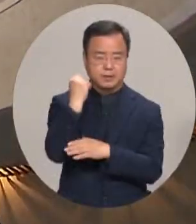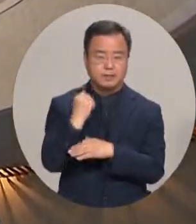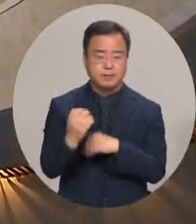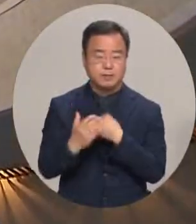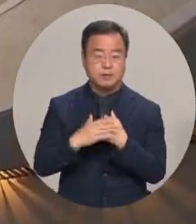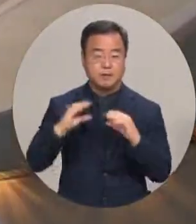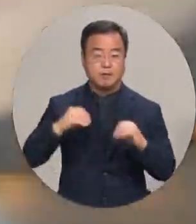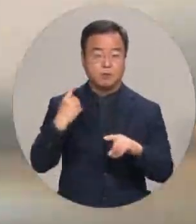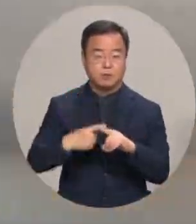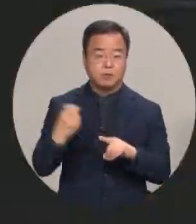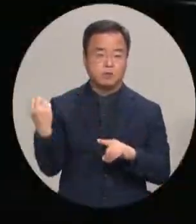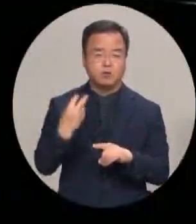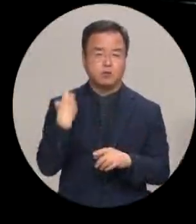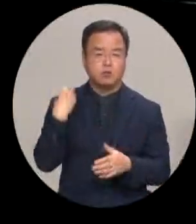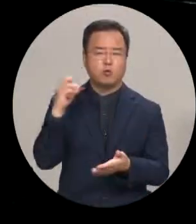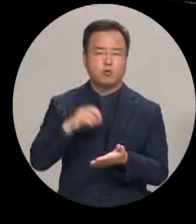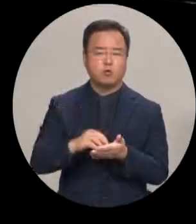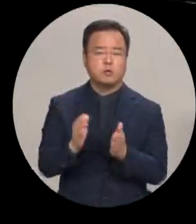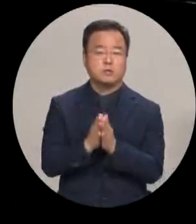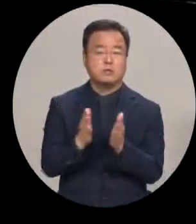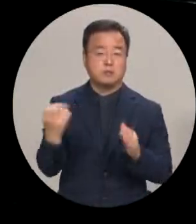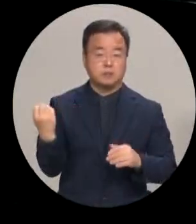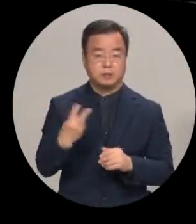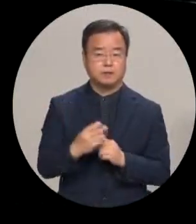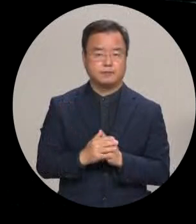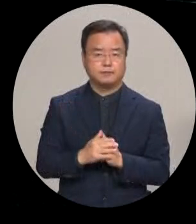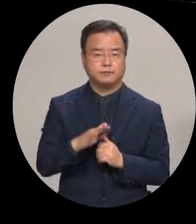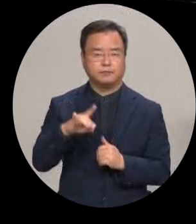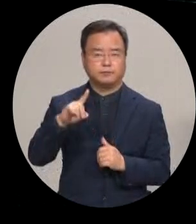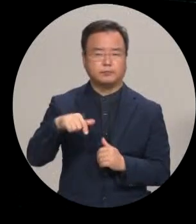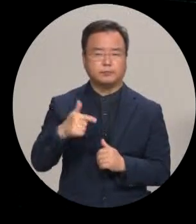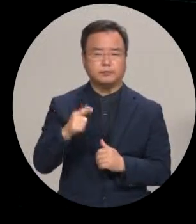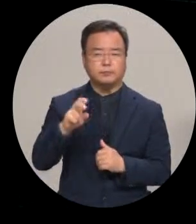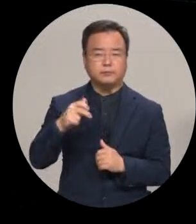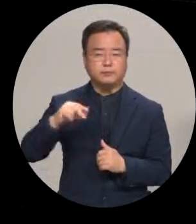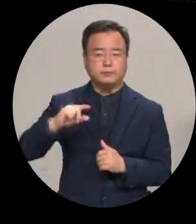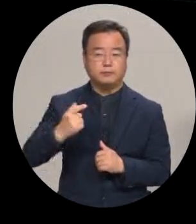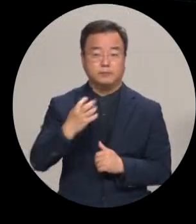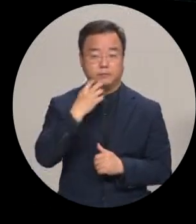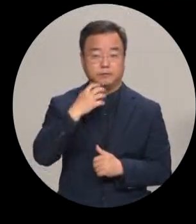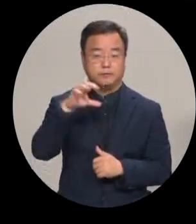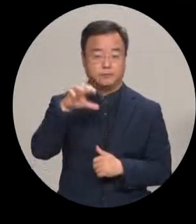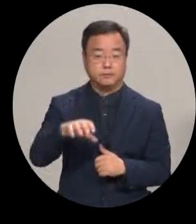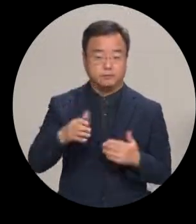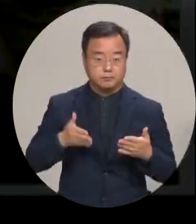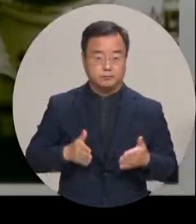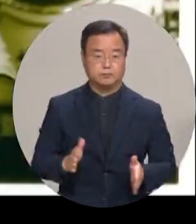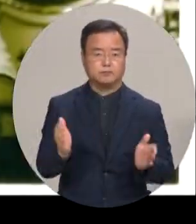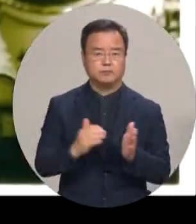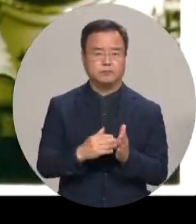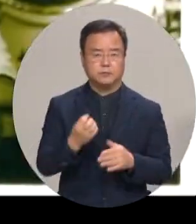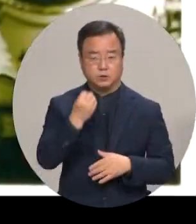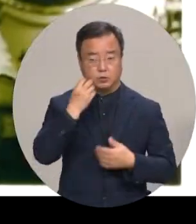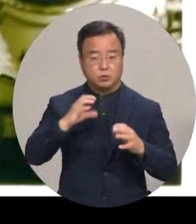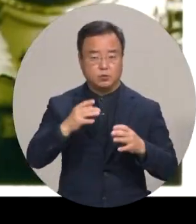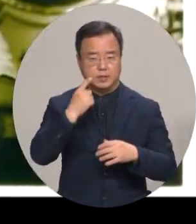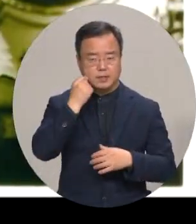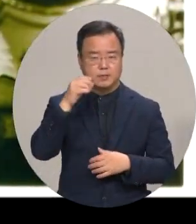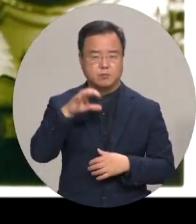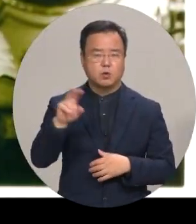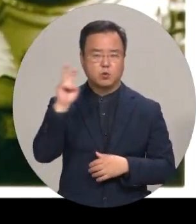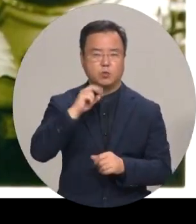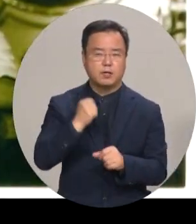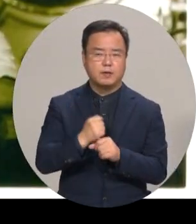재가동에 들어갔습니다. 비디오 아트의 창시자 백남준은 서울에서 태어났습니다. 홍콩, 일본에서